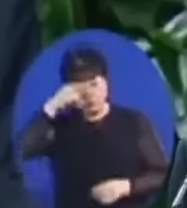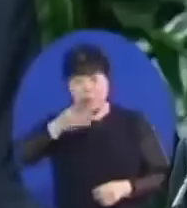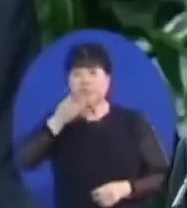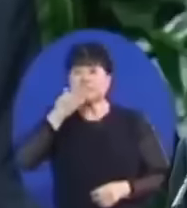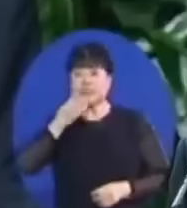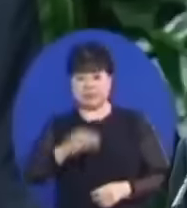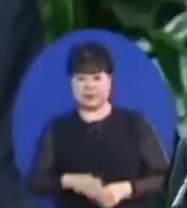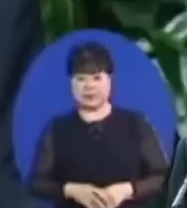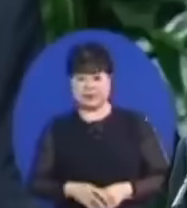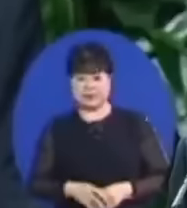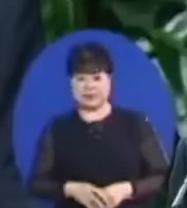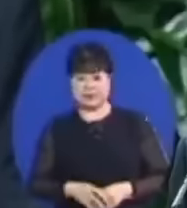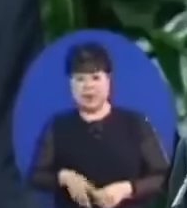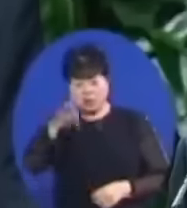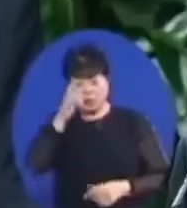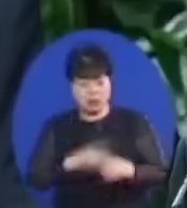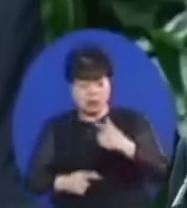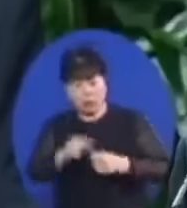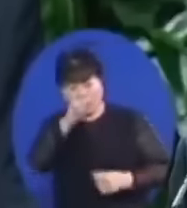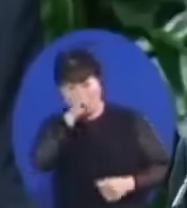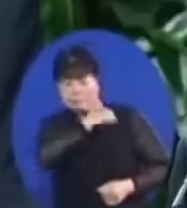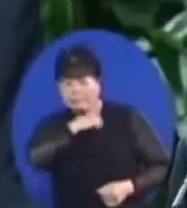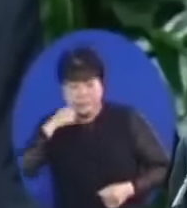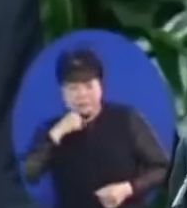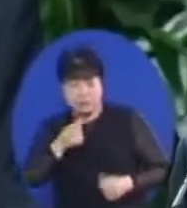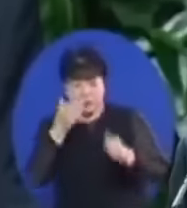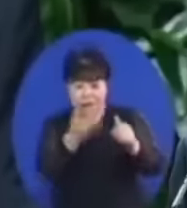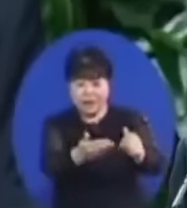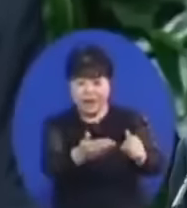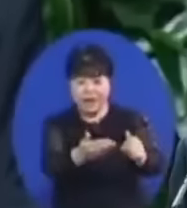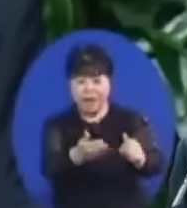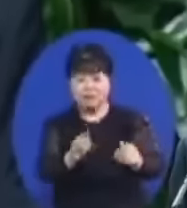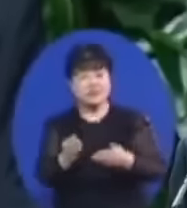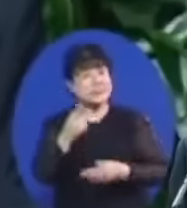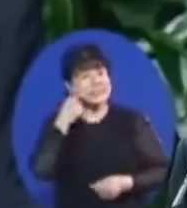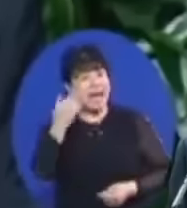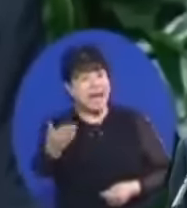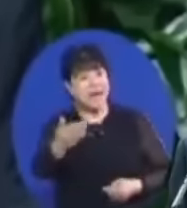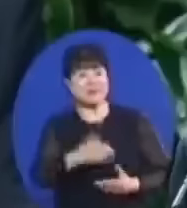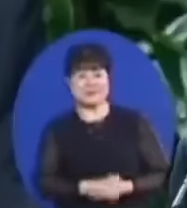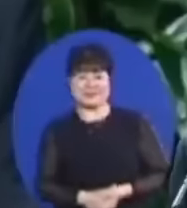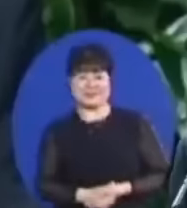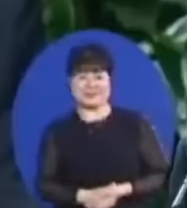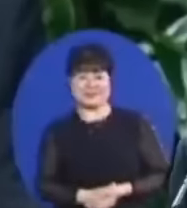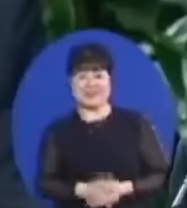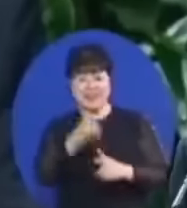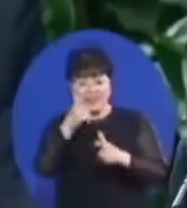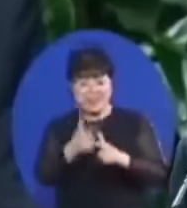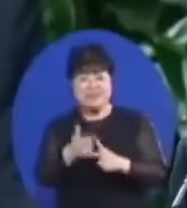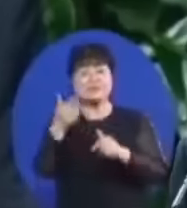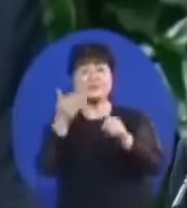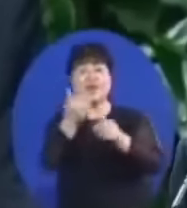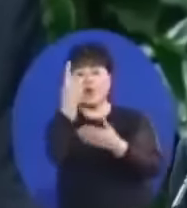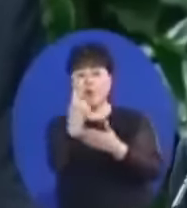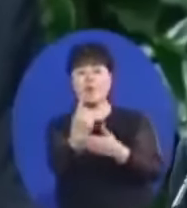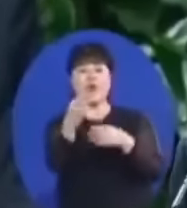마시는 사람마다 전부 다 더 좋은 포도주를 내니 이 웬일인가, 그렇게 말했습니다. 왜냐하면 예수님께 오기만 하면 변화가